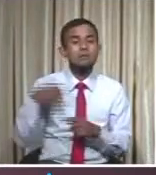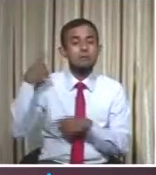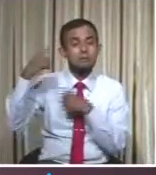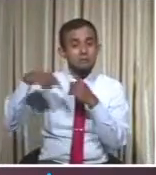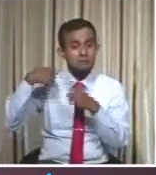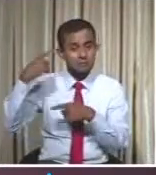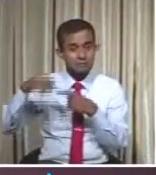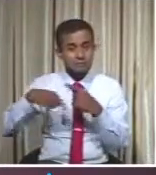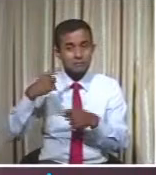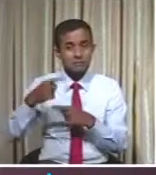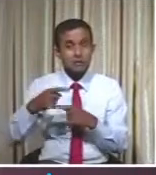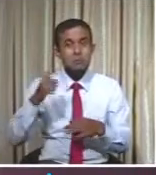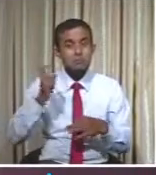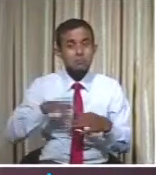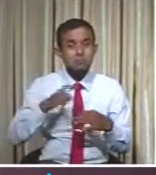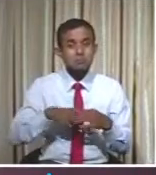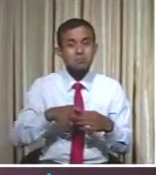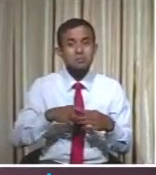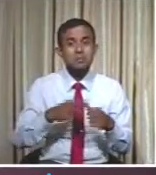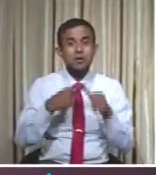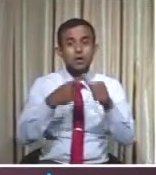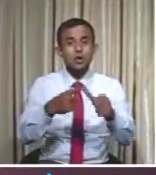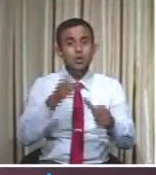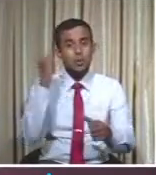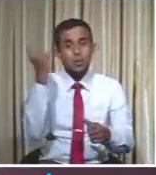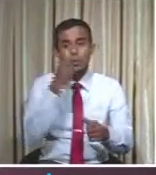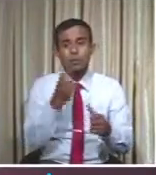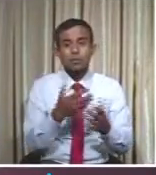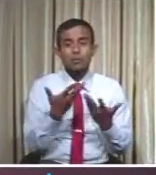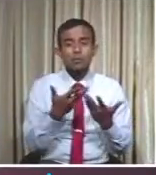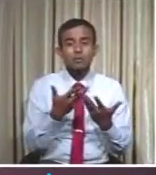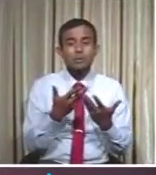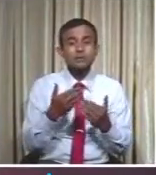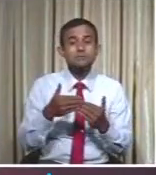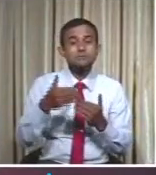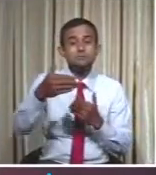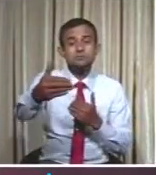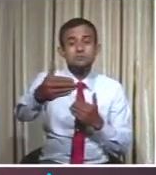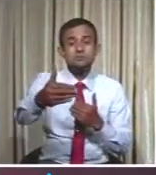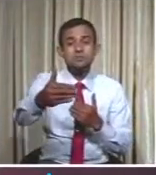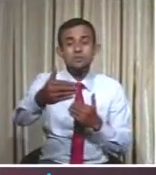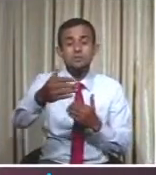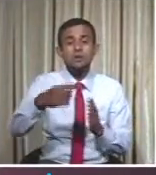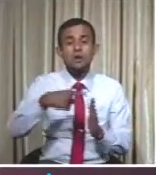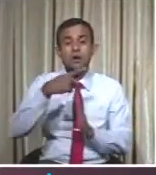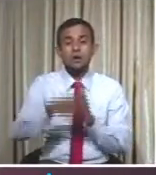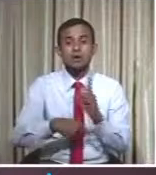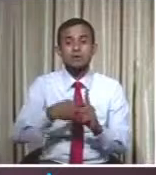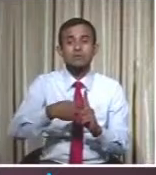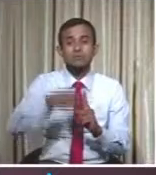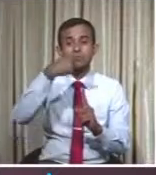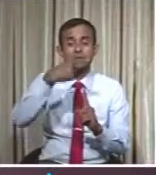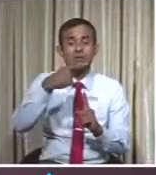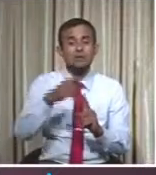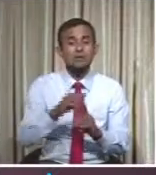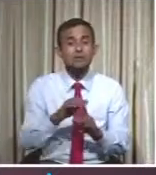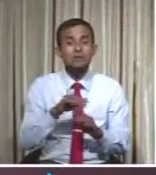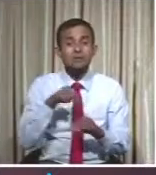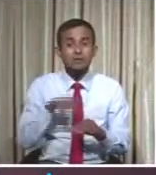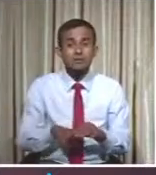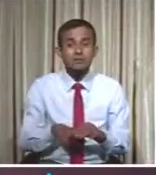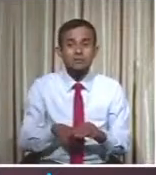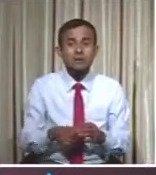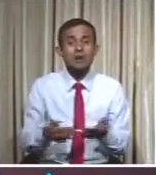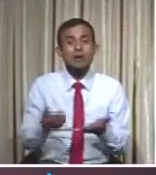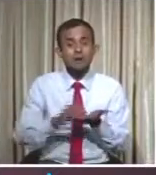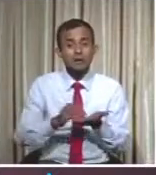සම්ප්‍රදායිකව ප්‍රශ්න වලට විසඳුම් හොයනවට වඩා දීර්ඝ කාලීනව රට ගොඩනගනවා වෙනුවට